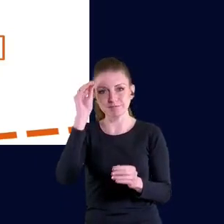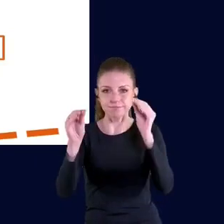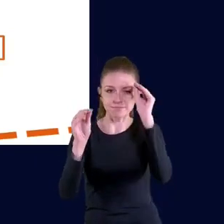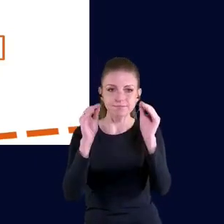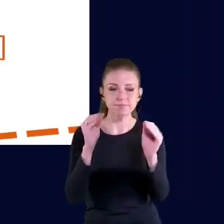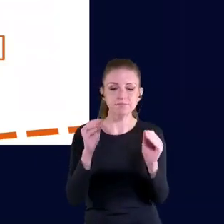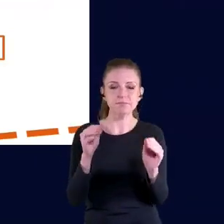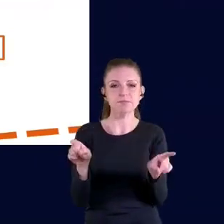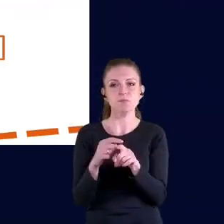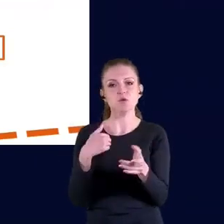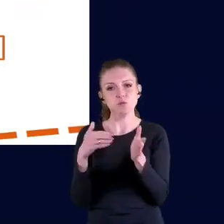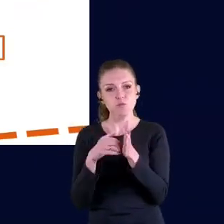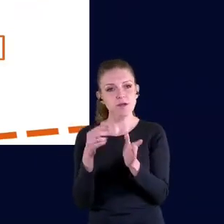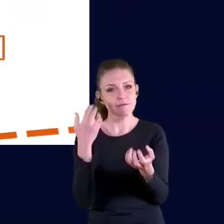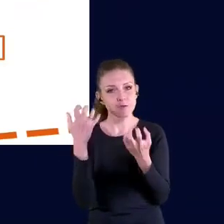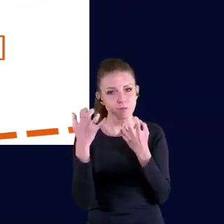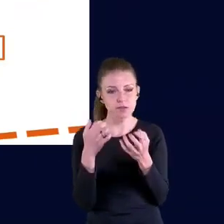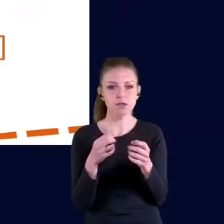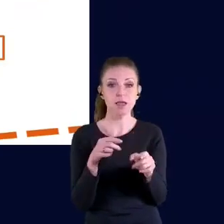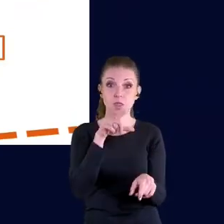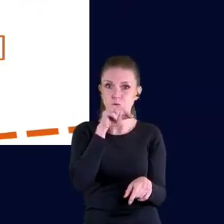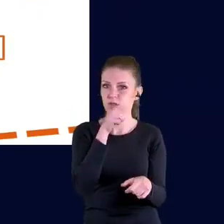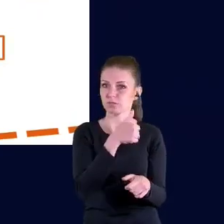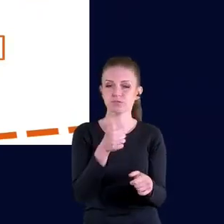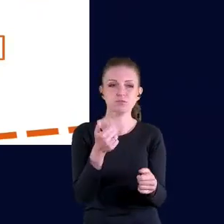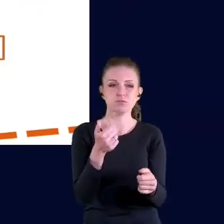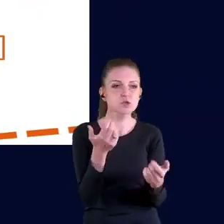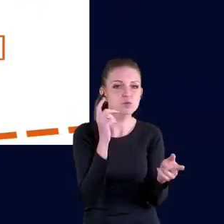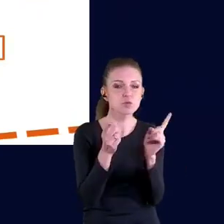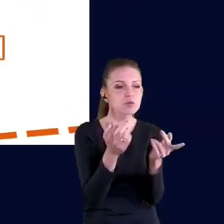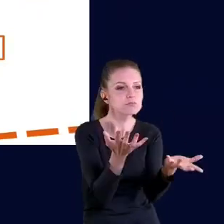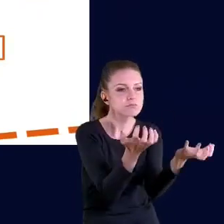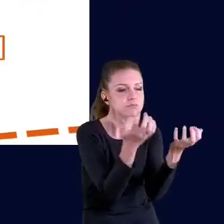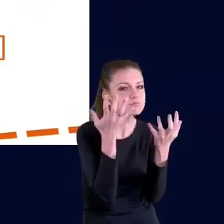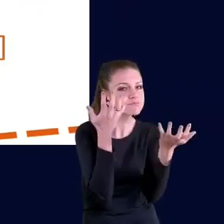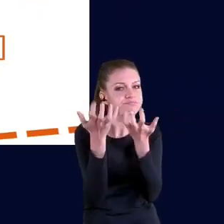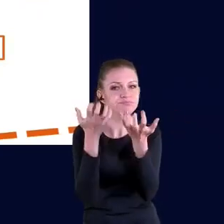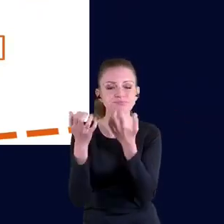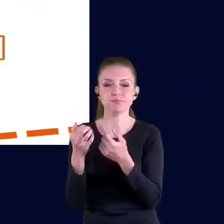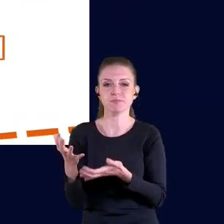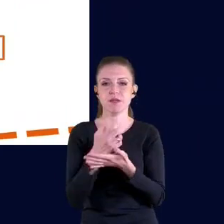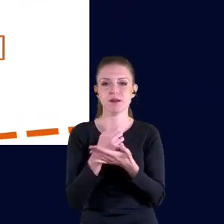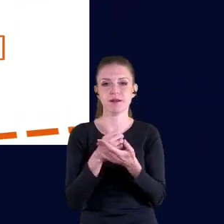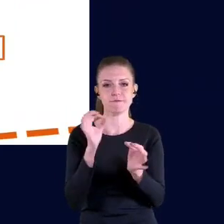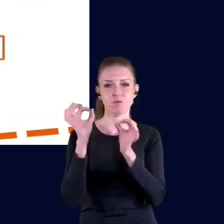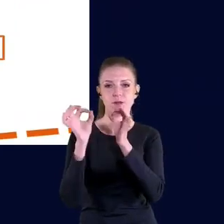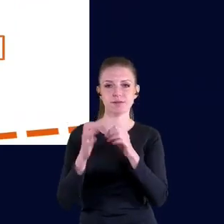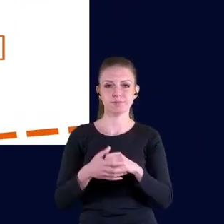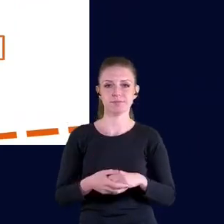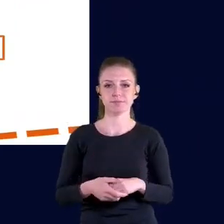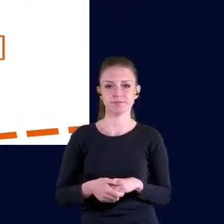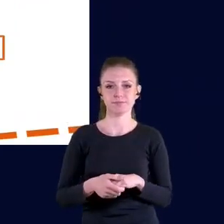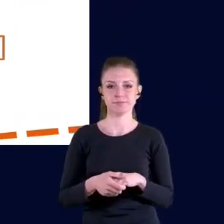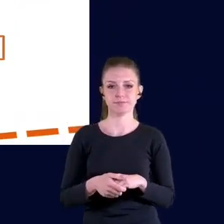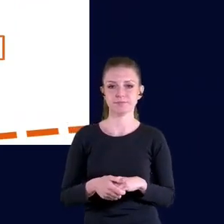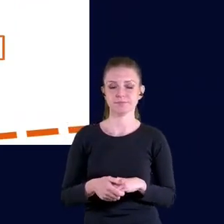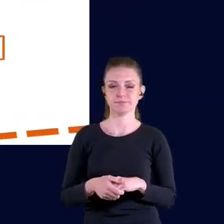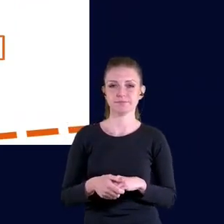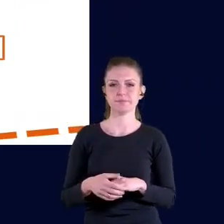zbieraniu informacji na temat aktualnych wydarzeń w świecie nauki i tutaj w trakcie konferencji in